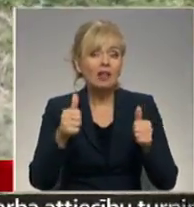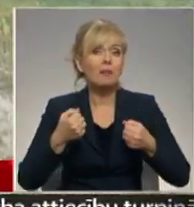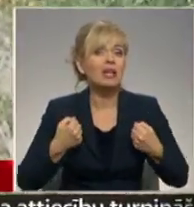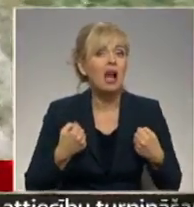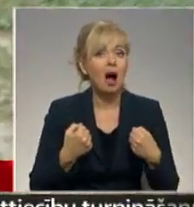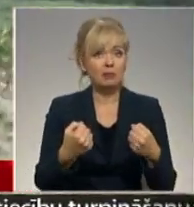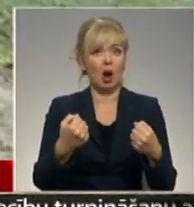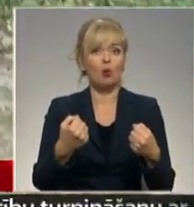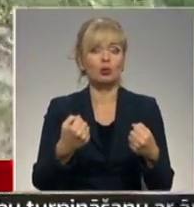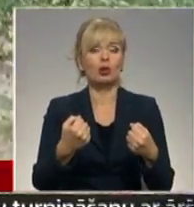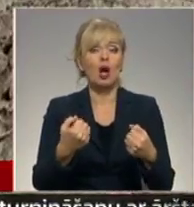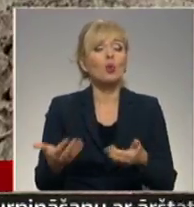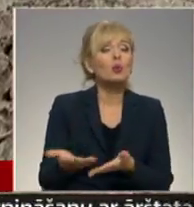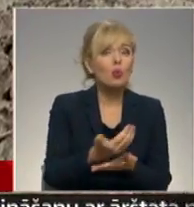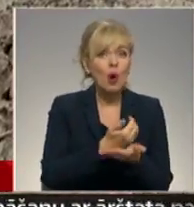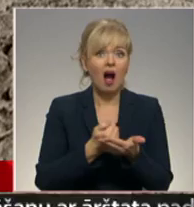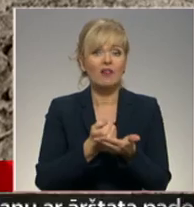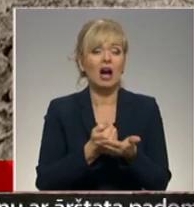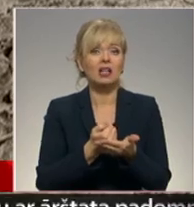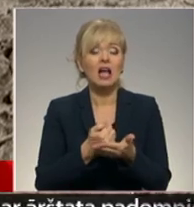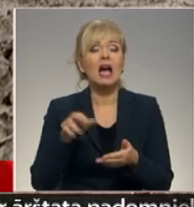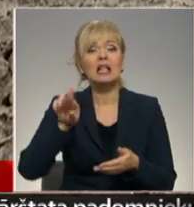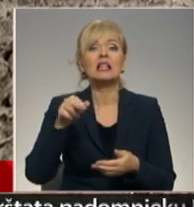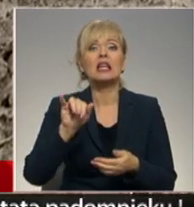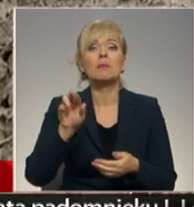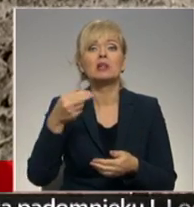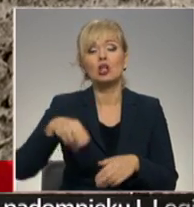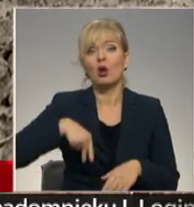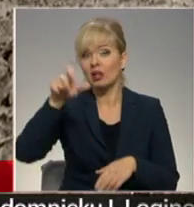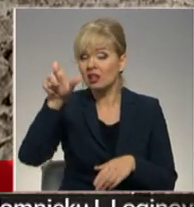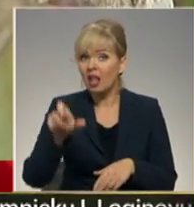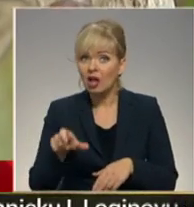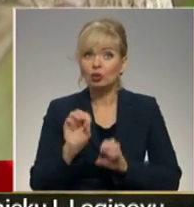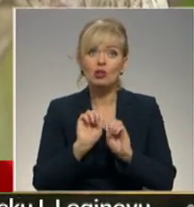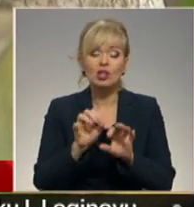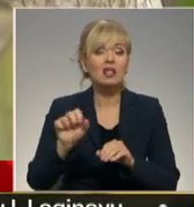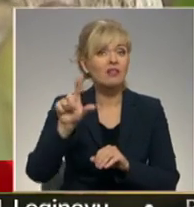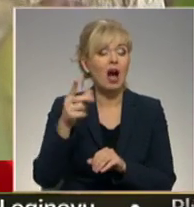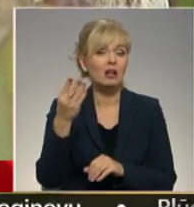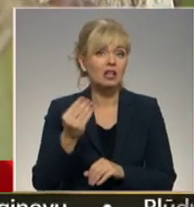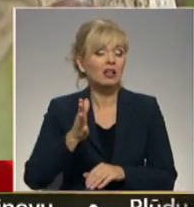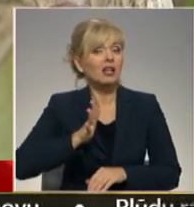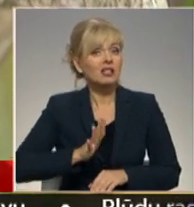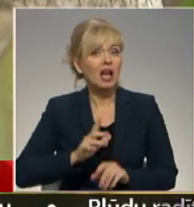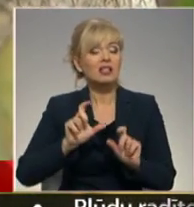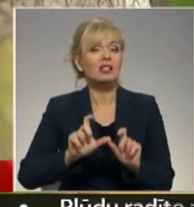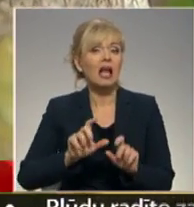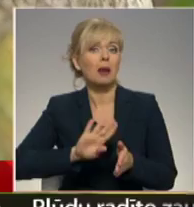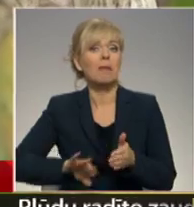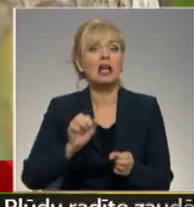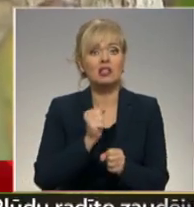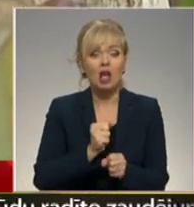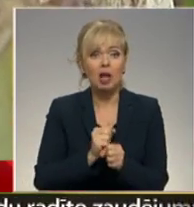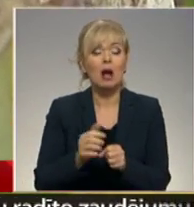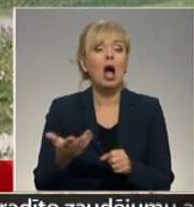iebraukt un novākt. Sijā Dimdiņa agro direktors Ainārs Sebrs stāst, ka jau vairākas dienas nāks sēdēt dikā, jo raž no lauku